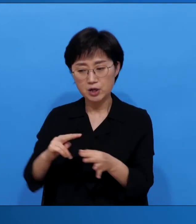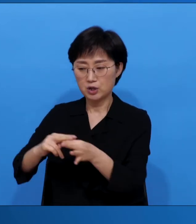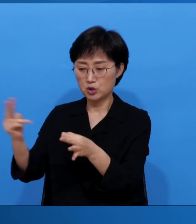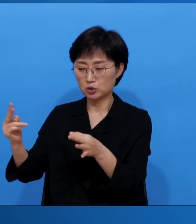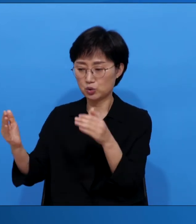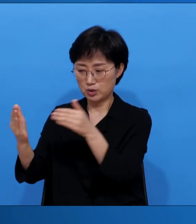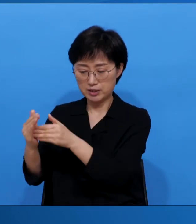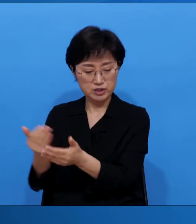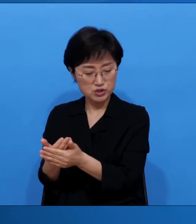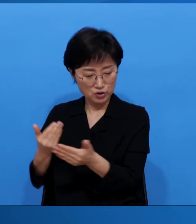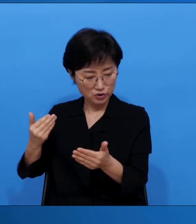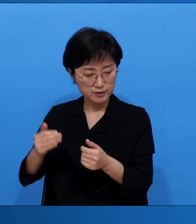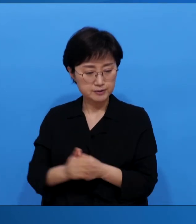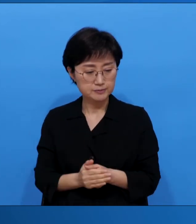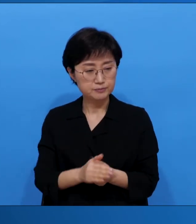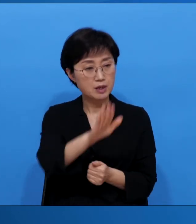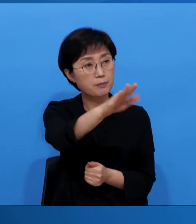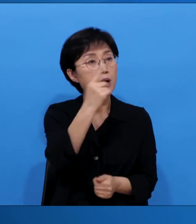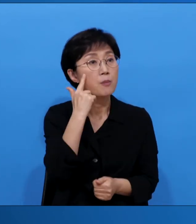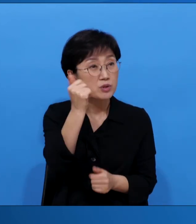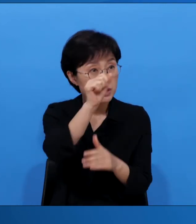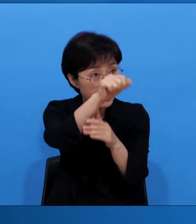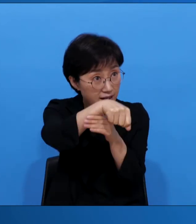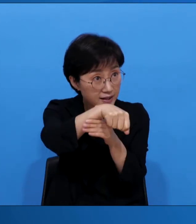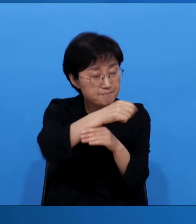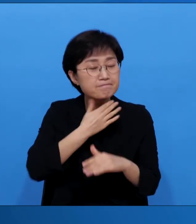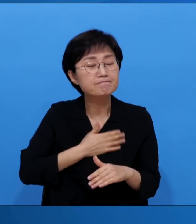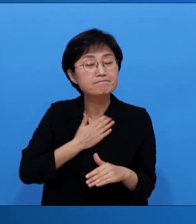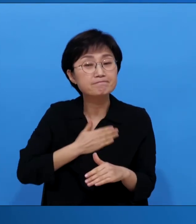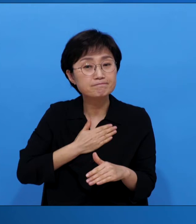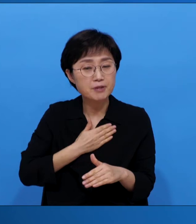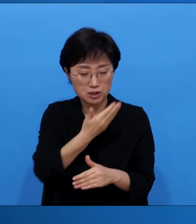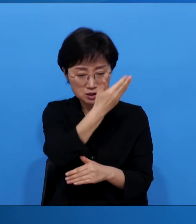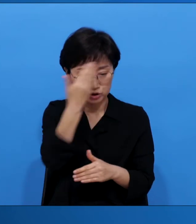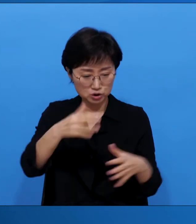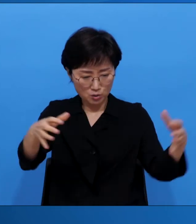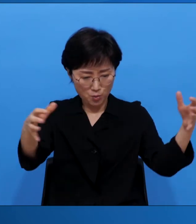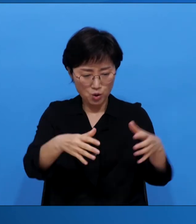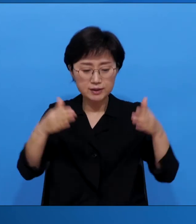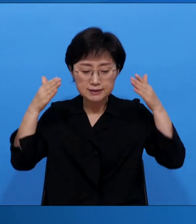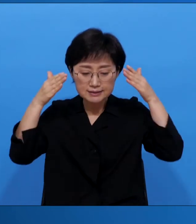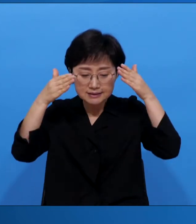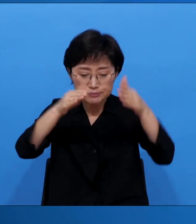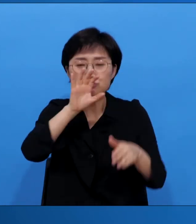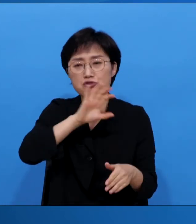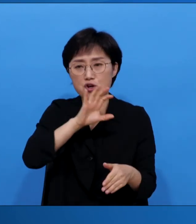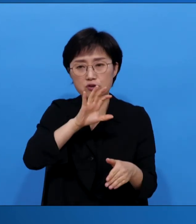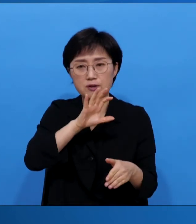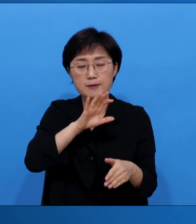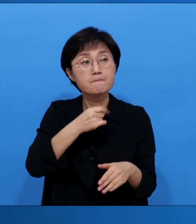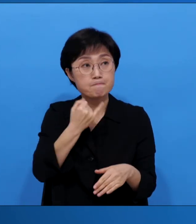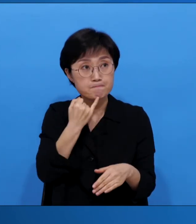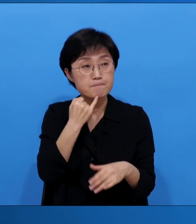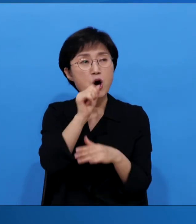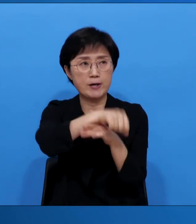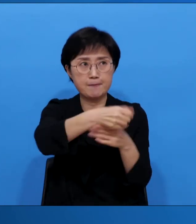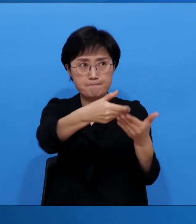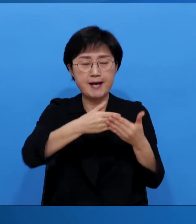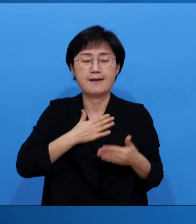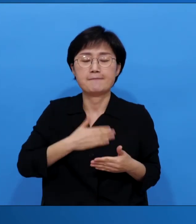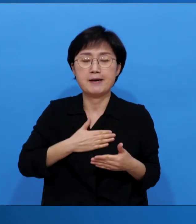되니까 그 담임 목사 허락을 받고 이 청년들 좀 집중 훈련을 시켜야 되겠다.